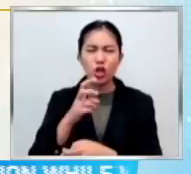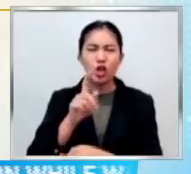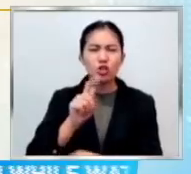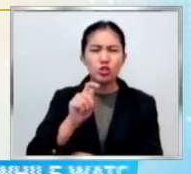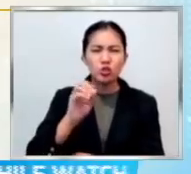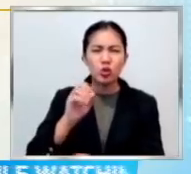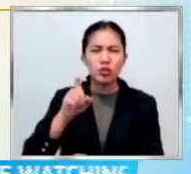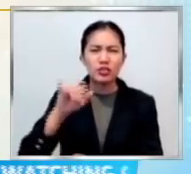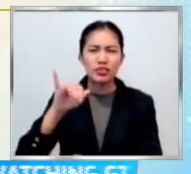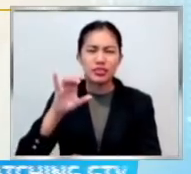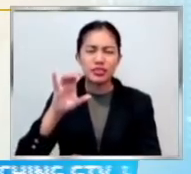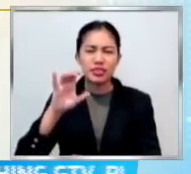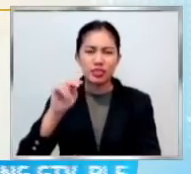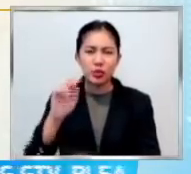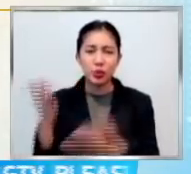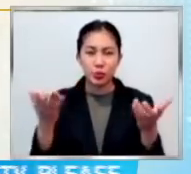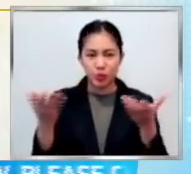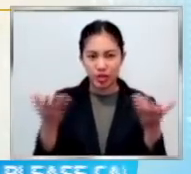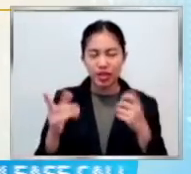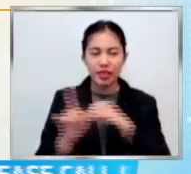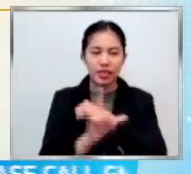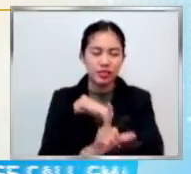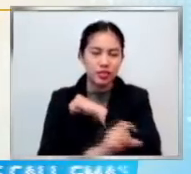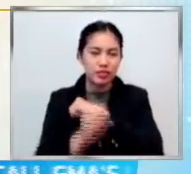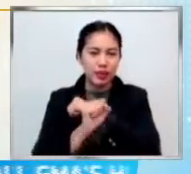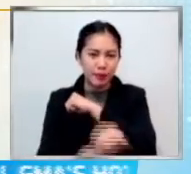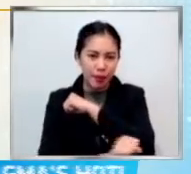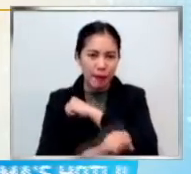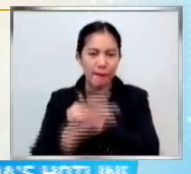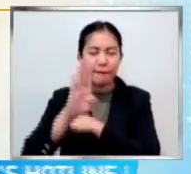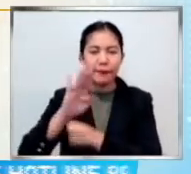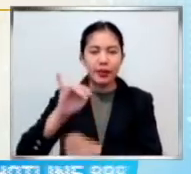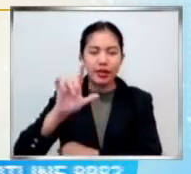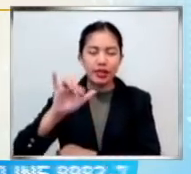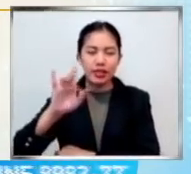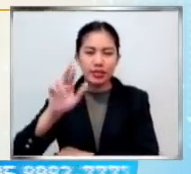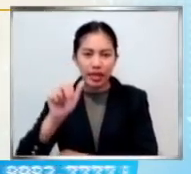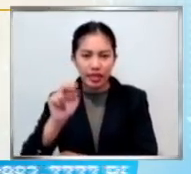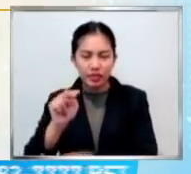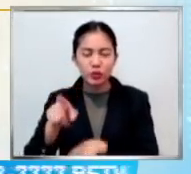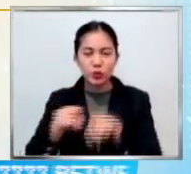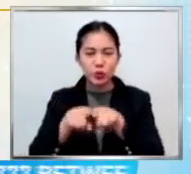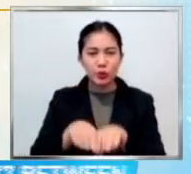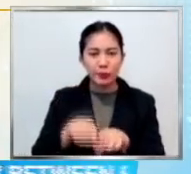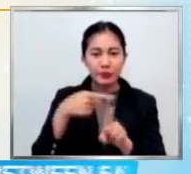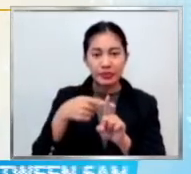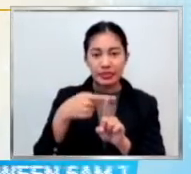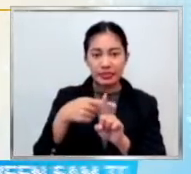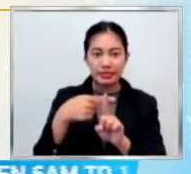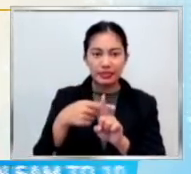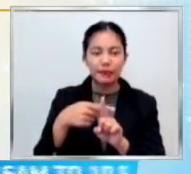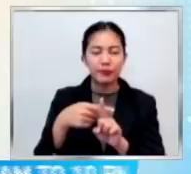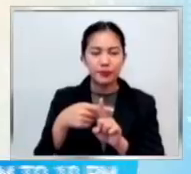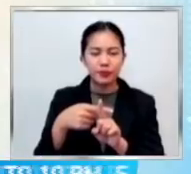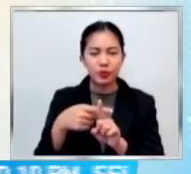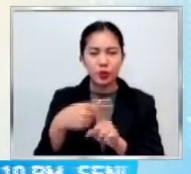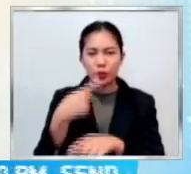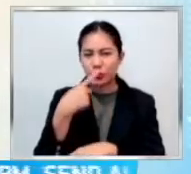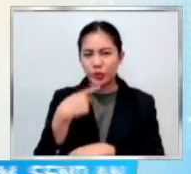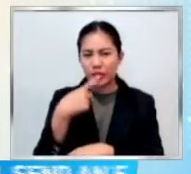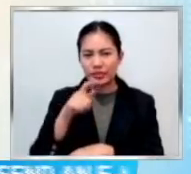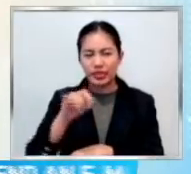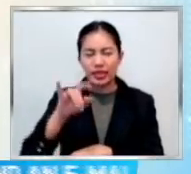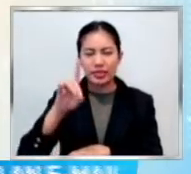Eastern Samar, Leyte at sa Biliran Island. Positibo rin sa red tide toxin ang mga shellfish sa baybayin ng Baroy, Lanao del